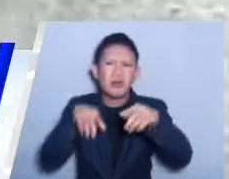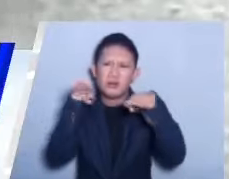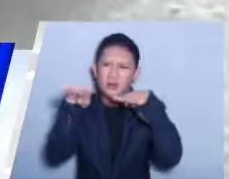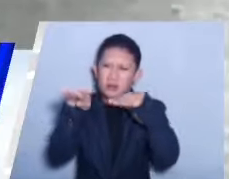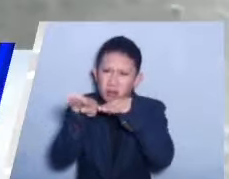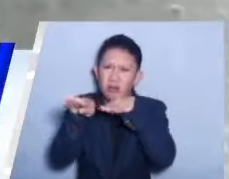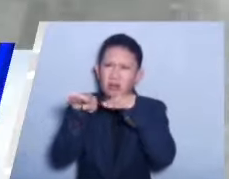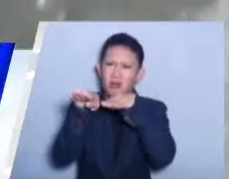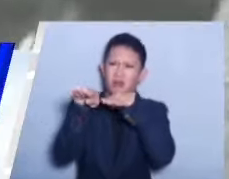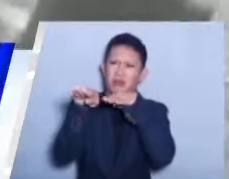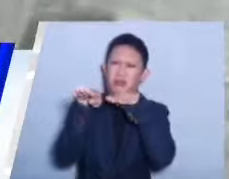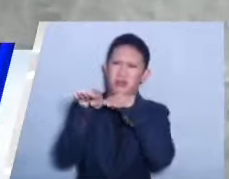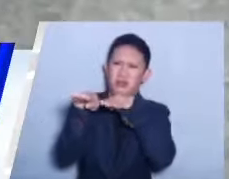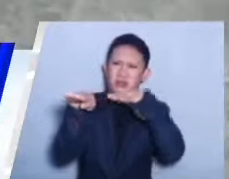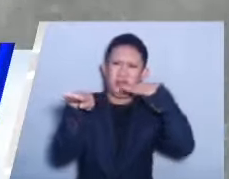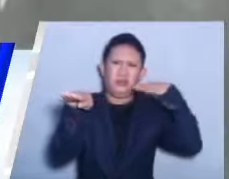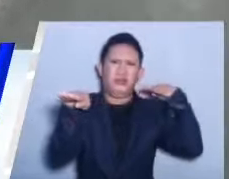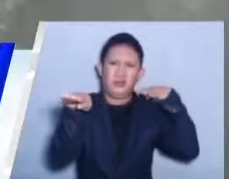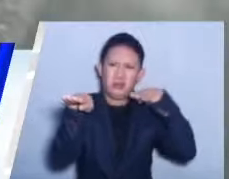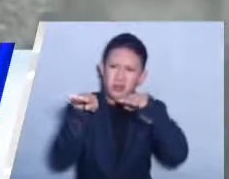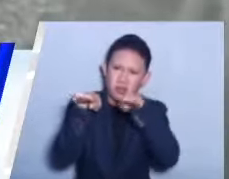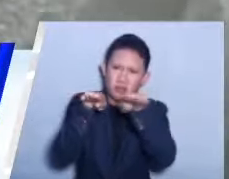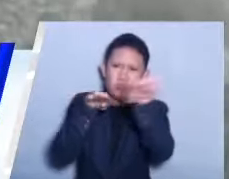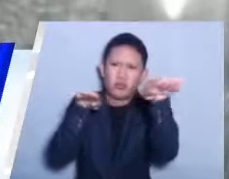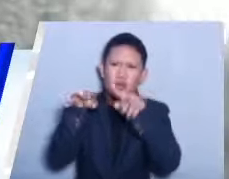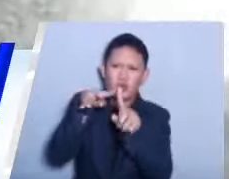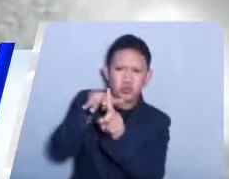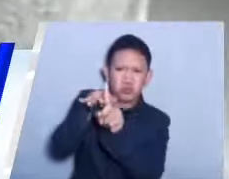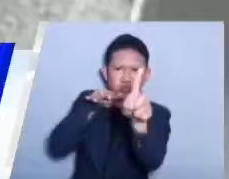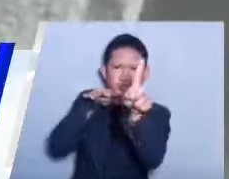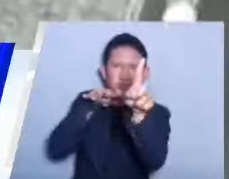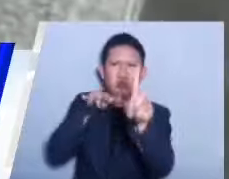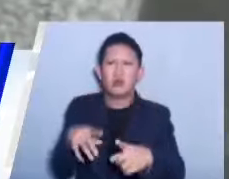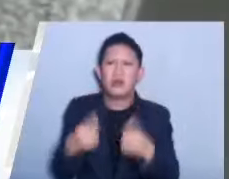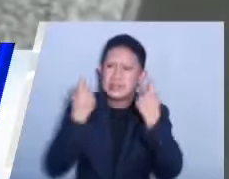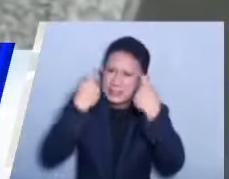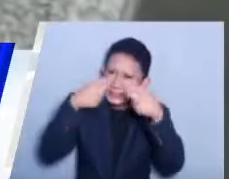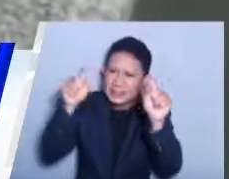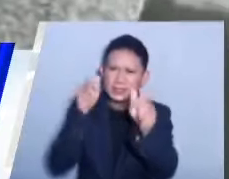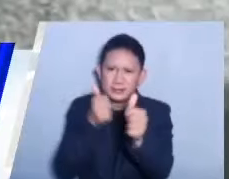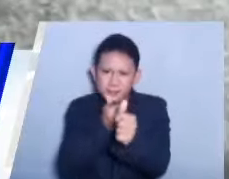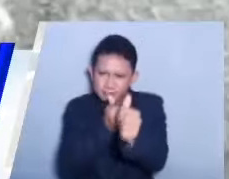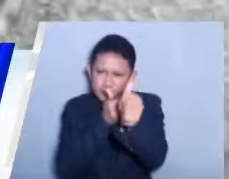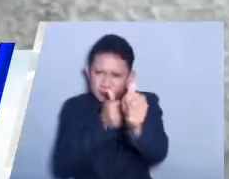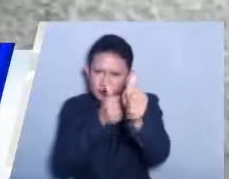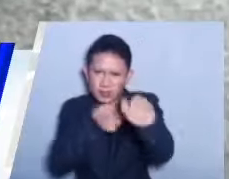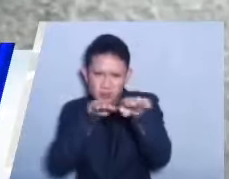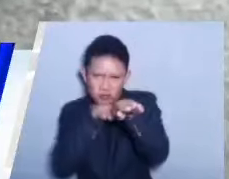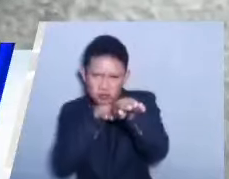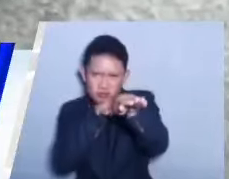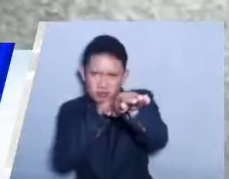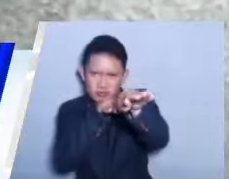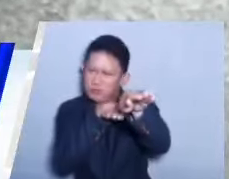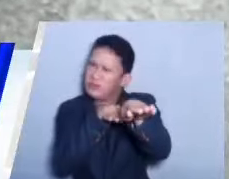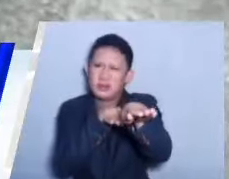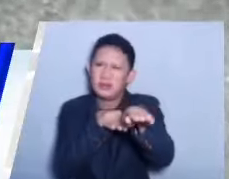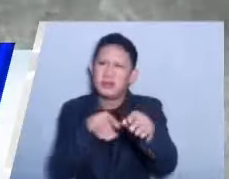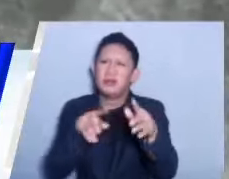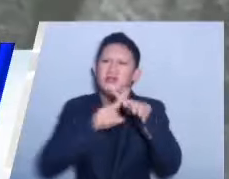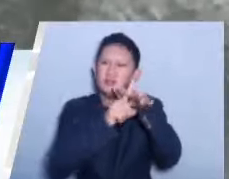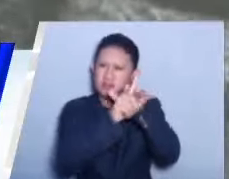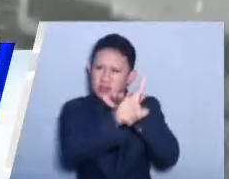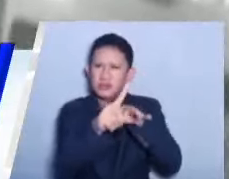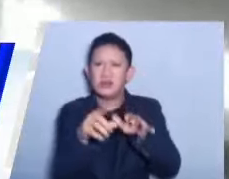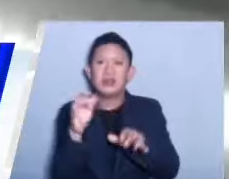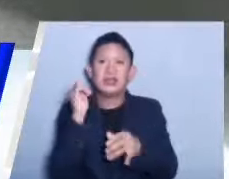at saka tumakas. Sinubukan pa siyang habulin ng driver ng nabanggang kotse. Hawak na ng biktima ang CCTV footage at plate